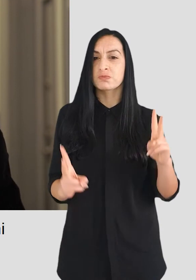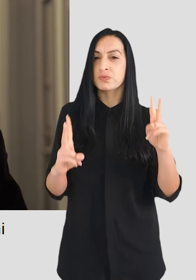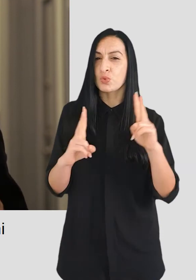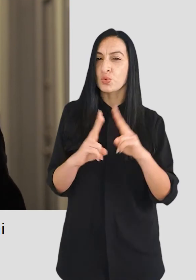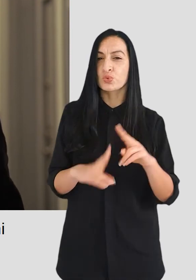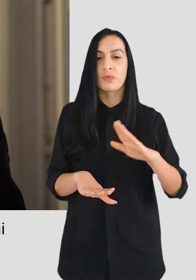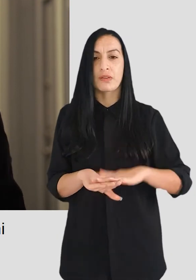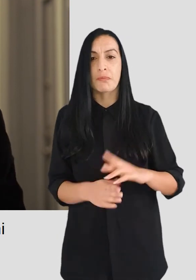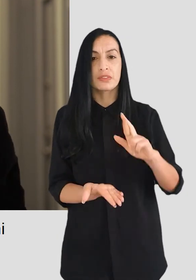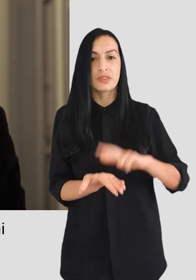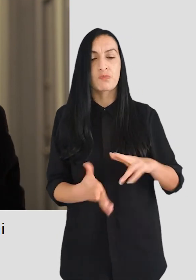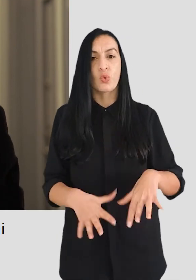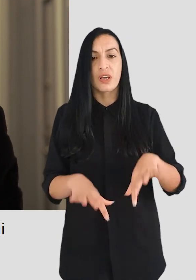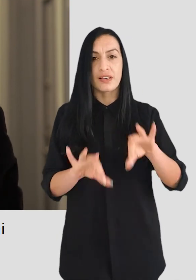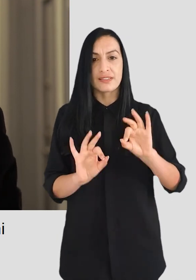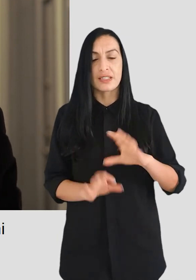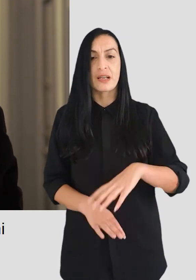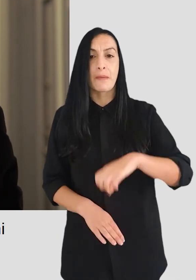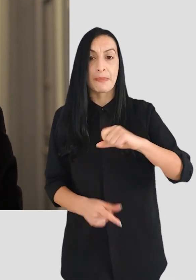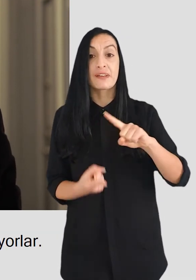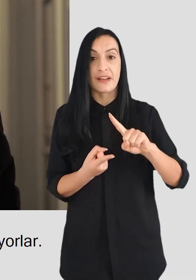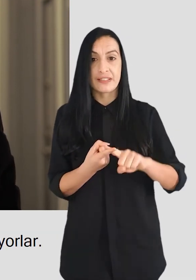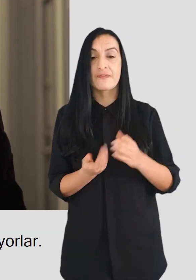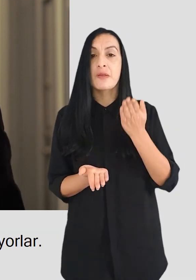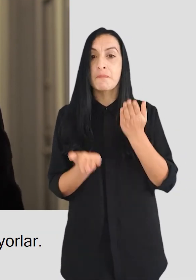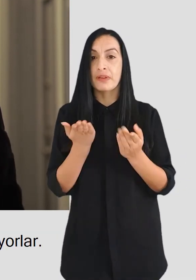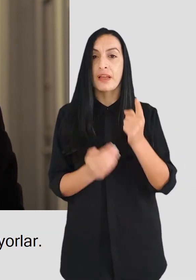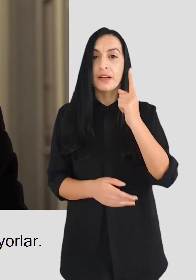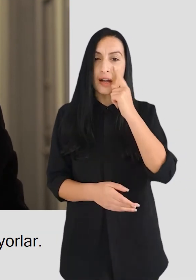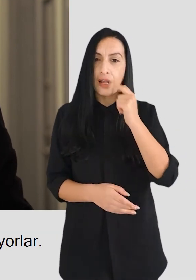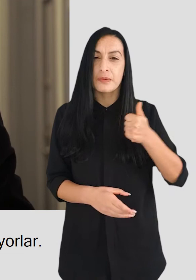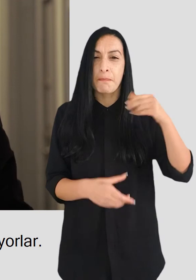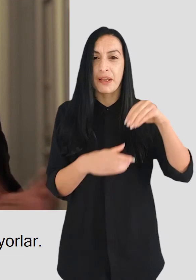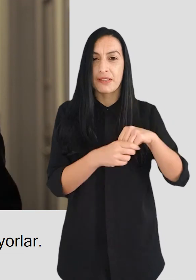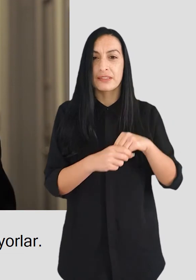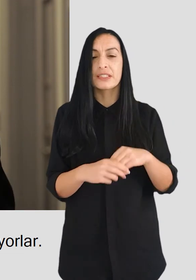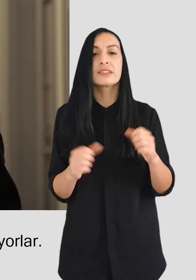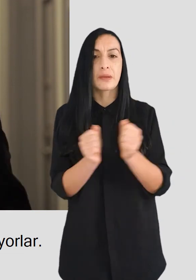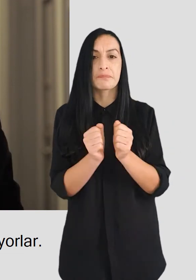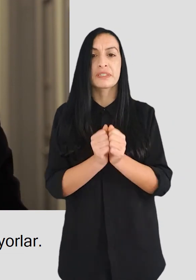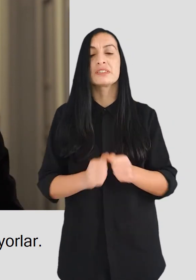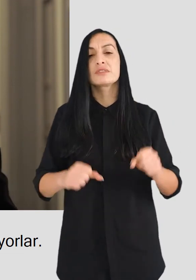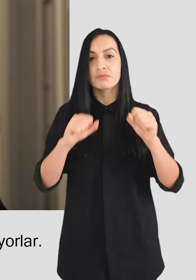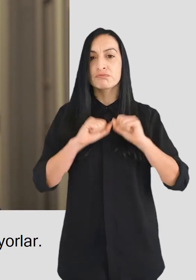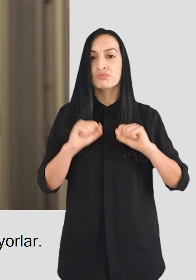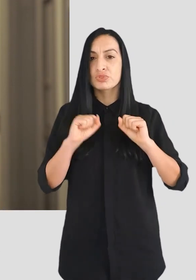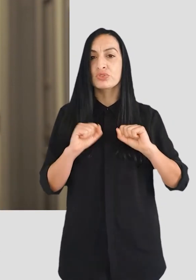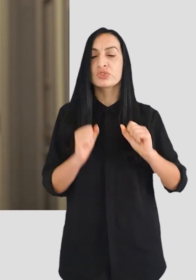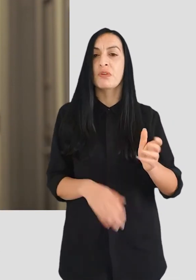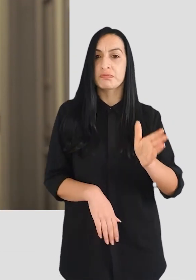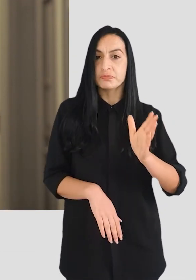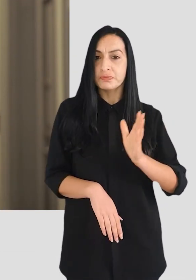çocukların görüşmelerini ve raporlamalarını yapan merkezler. Onlar da sayıları artıyor. Ve Adalet Bakanlığı ile beraber